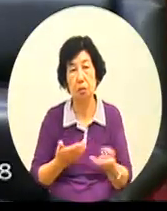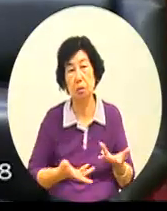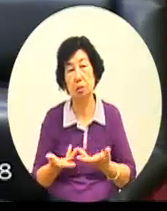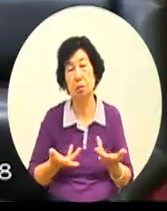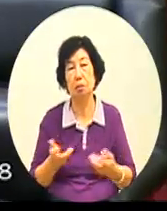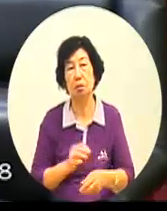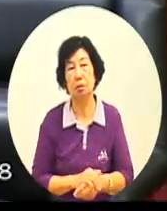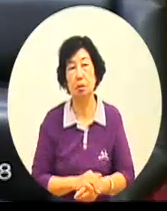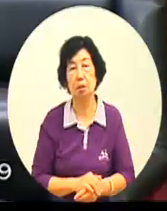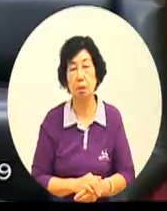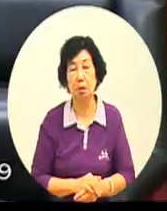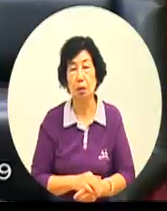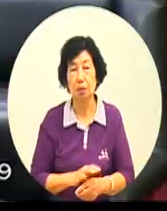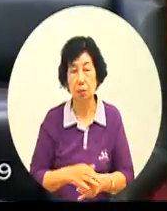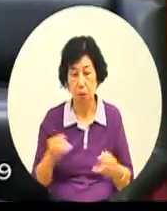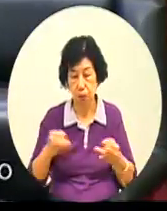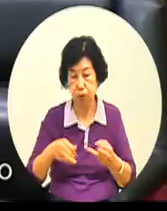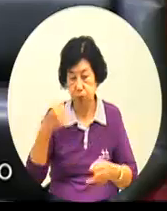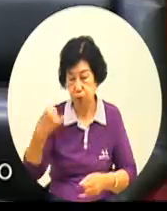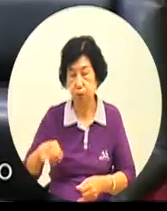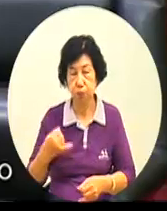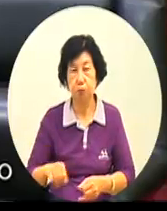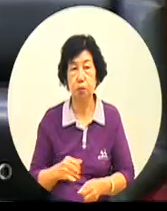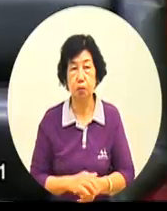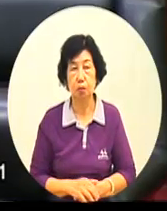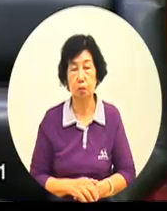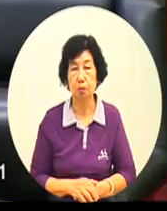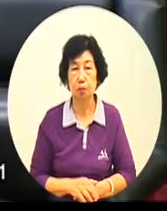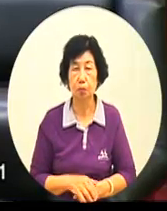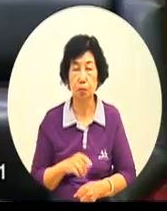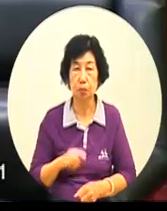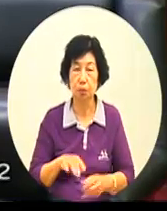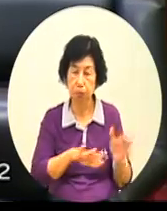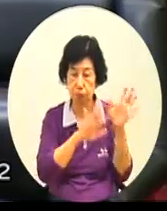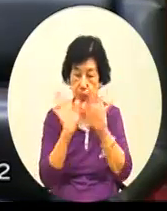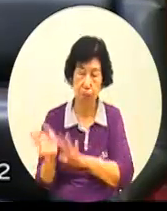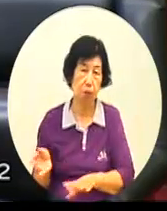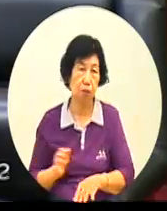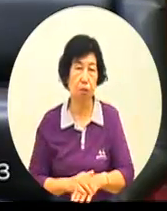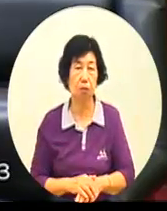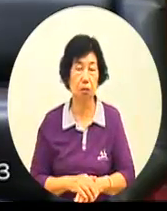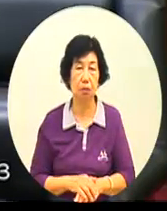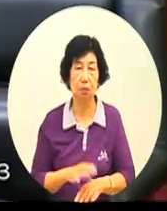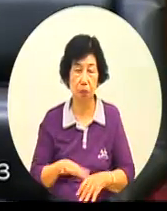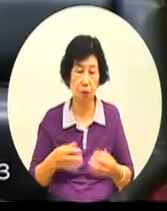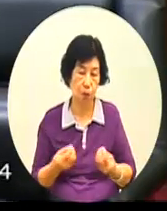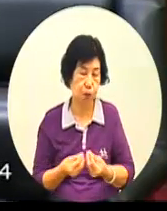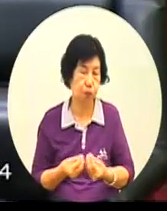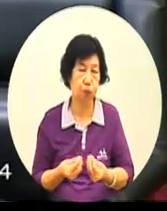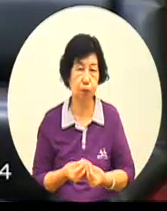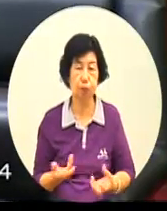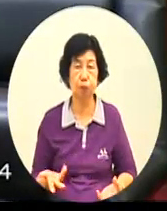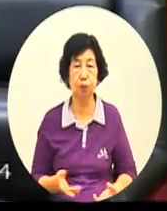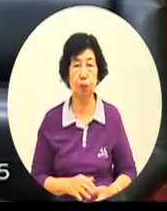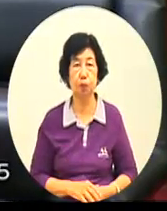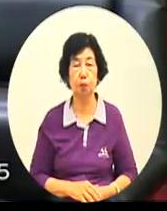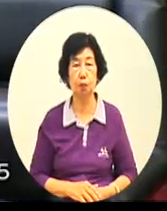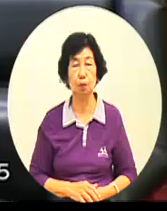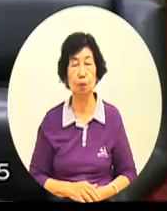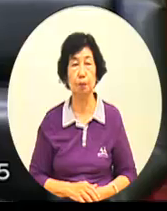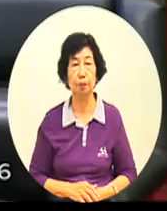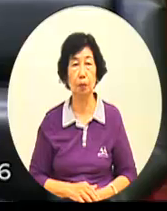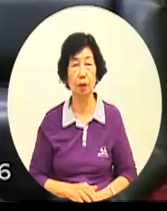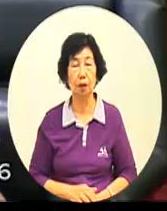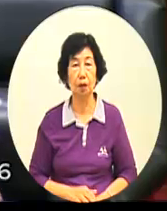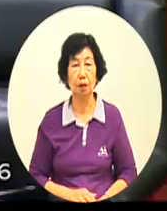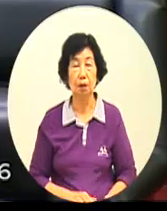真的是效率太差了，我不知道要怎么去形容这个你们的效率到底在做什么。所以这个避